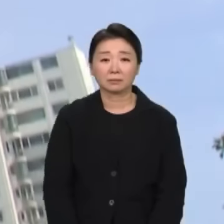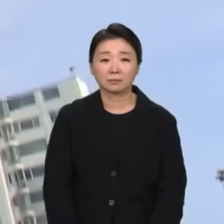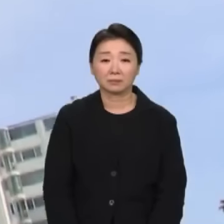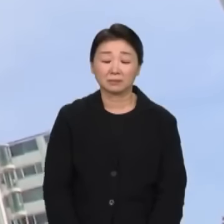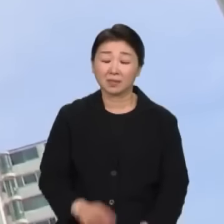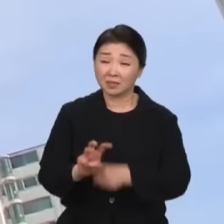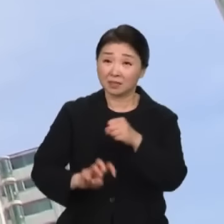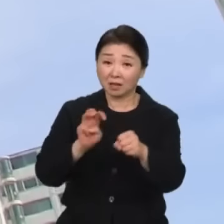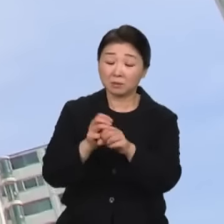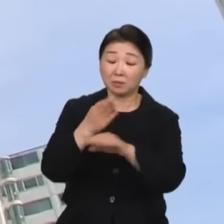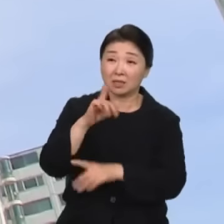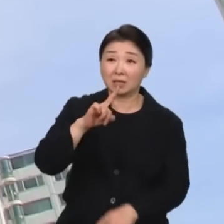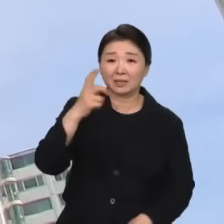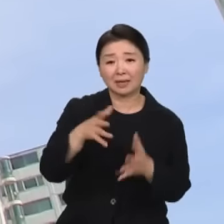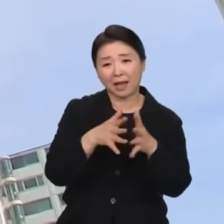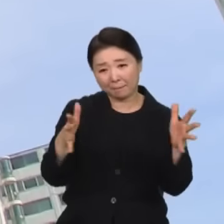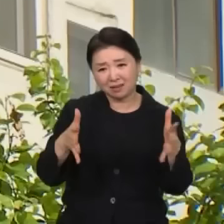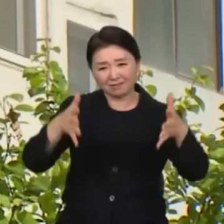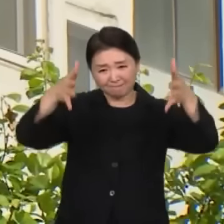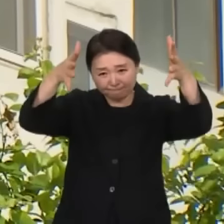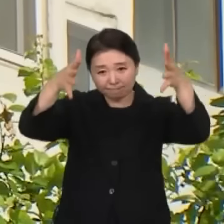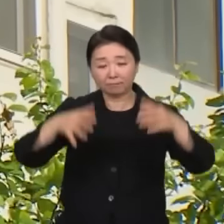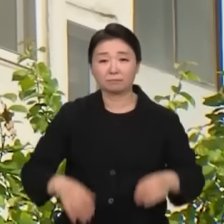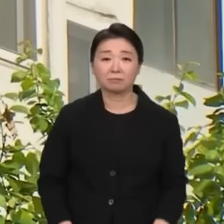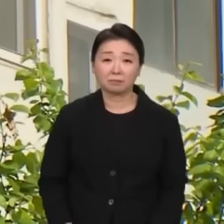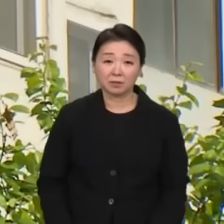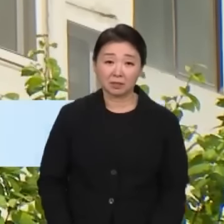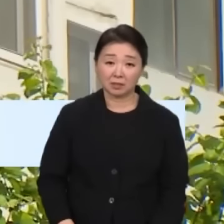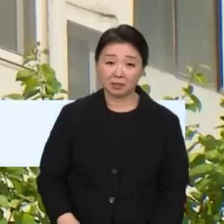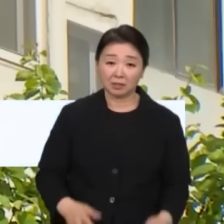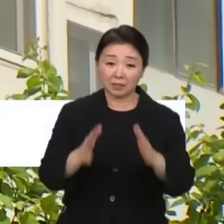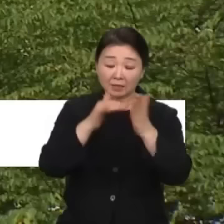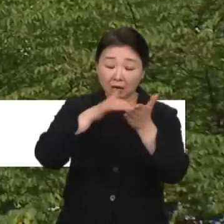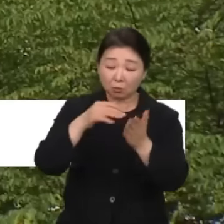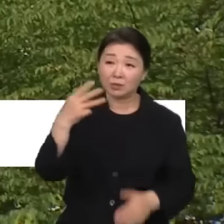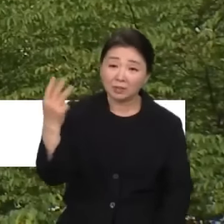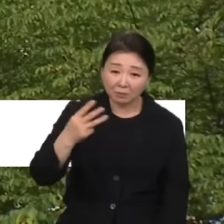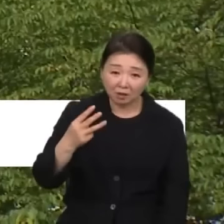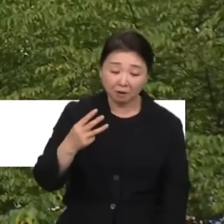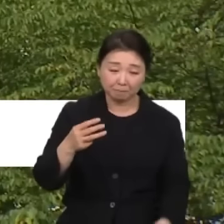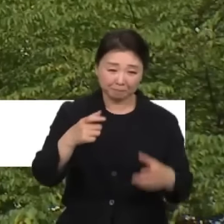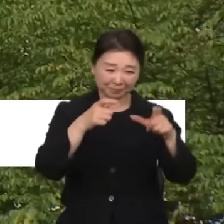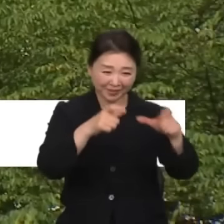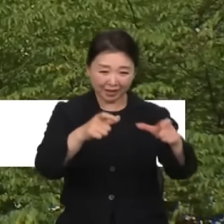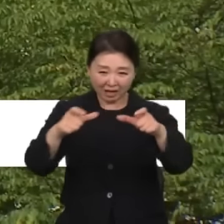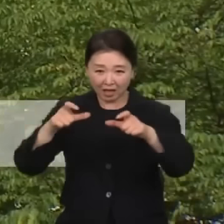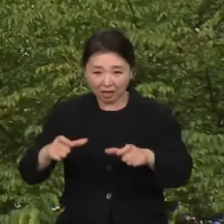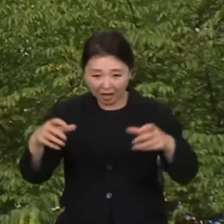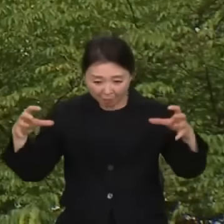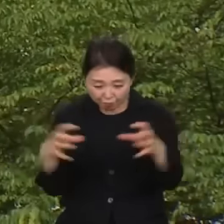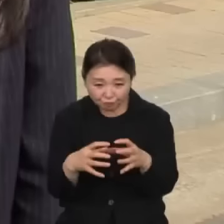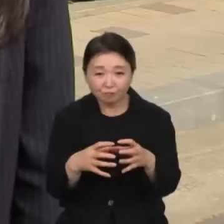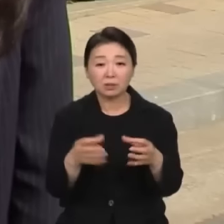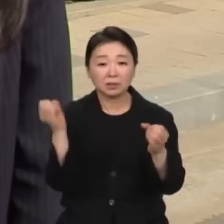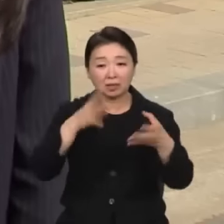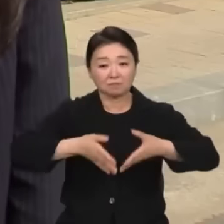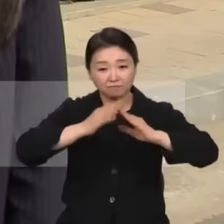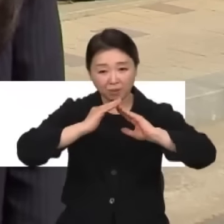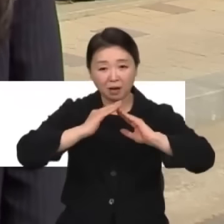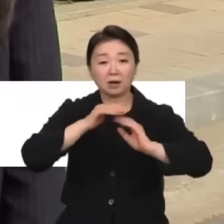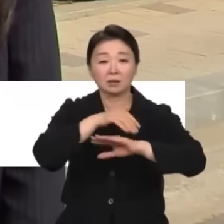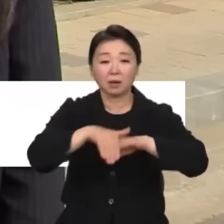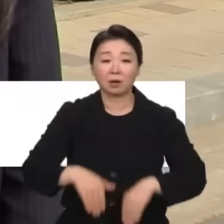30년이 넘은 일산의 한 아파트입니다. 3천 세대 가까운 4개 단지를 하나로 묶어 재건축을 준비 중입니다.